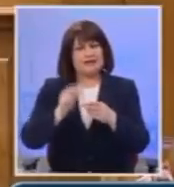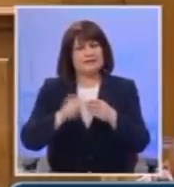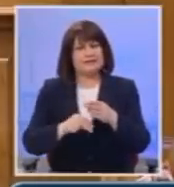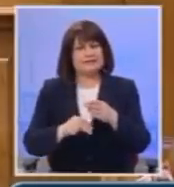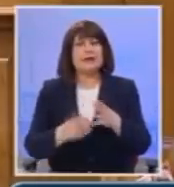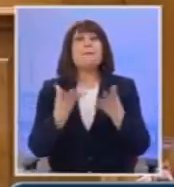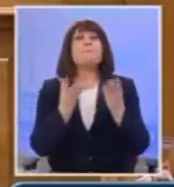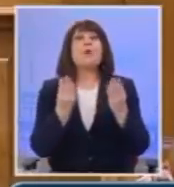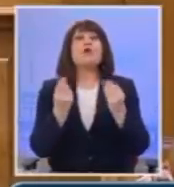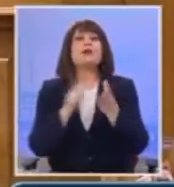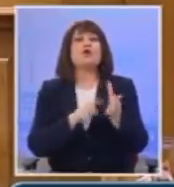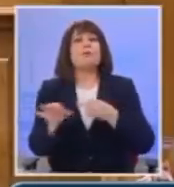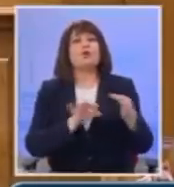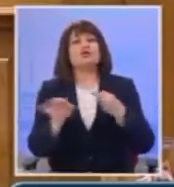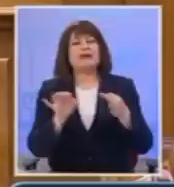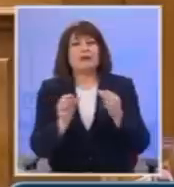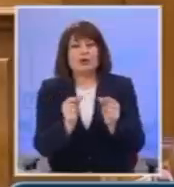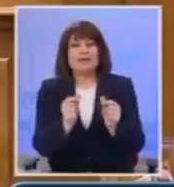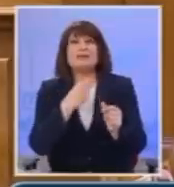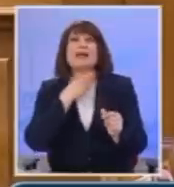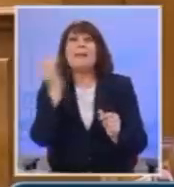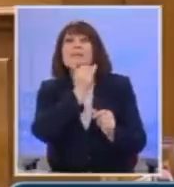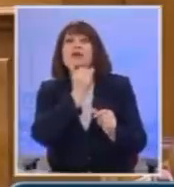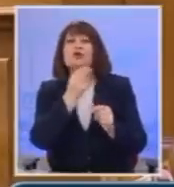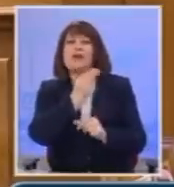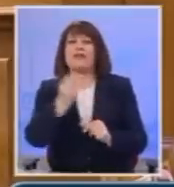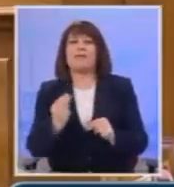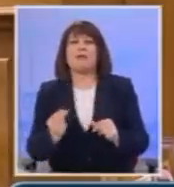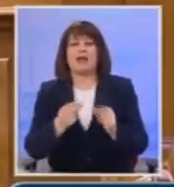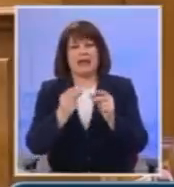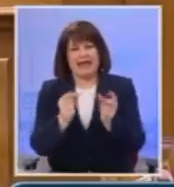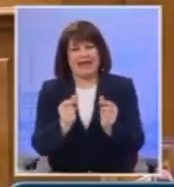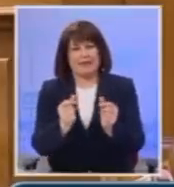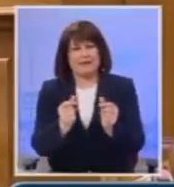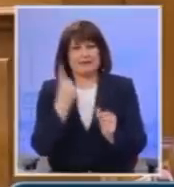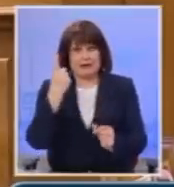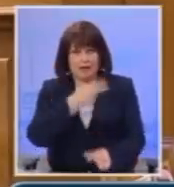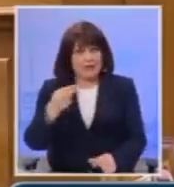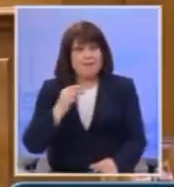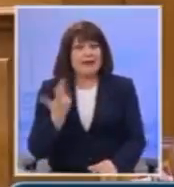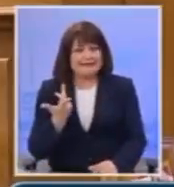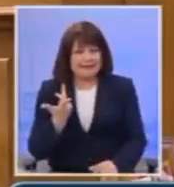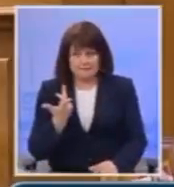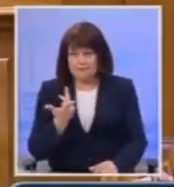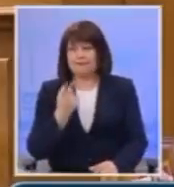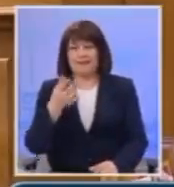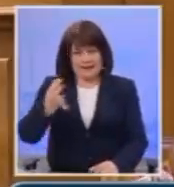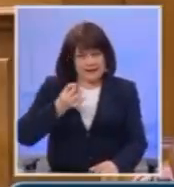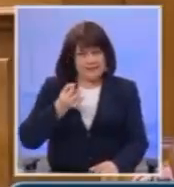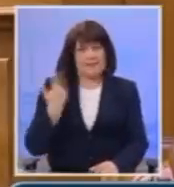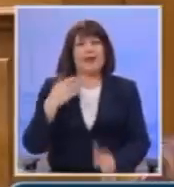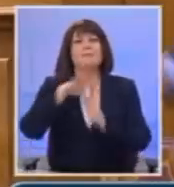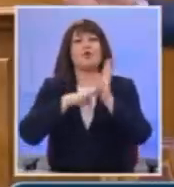ενός πολυνομοσχεδίου που ρυθμίζει επίγοντα θέματα. Ένα από αυτά, στο οποίο αναφερθήκαμε στις